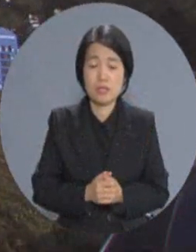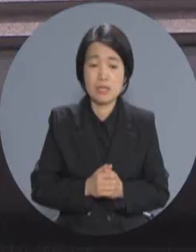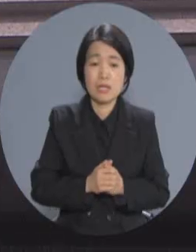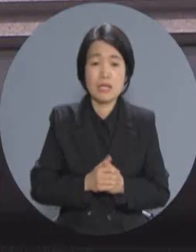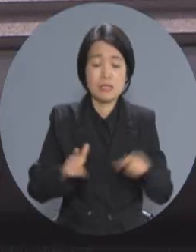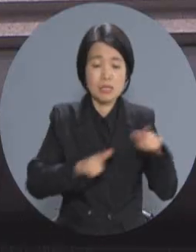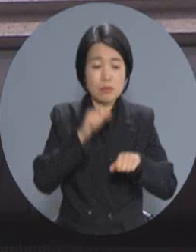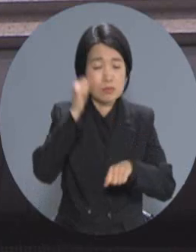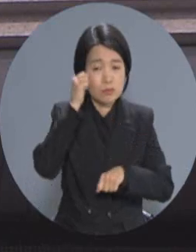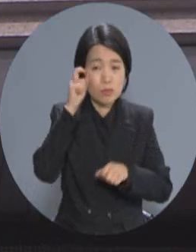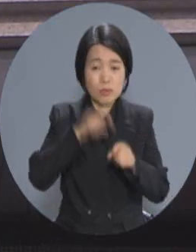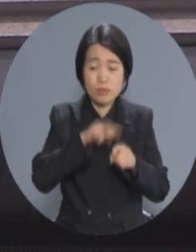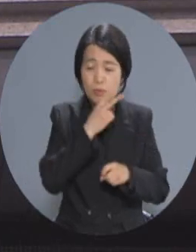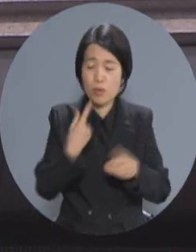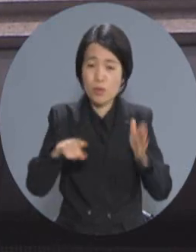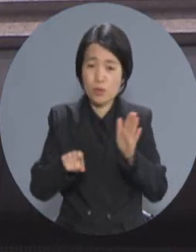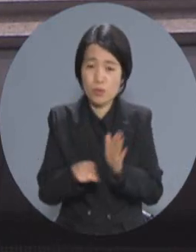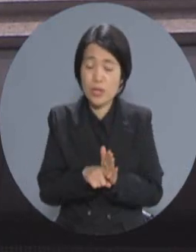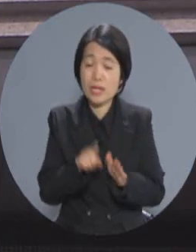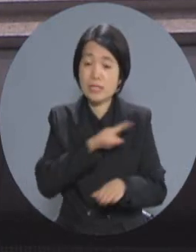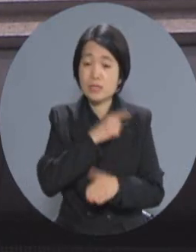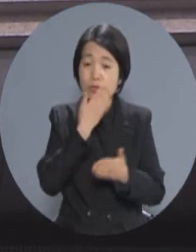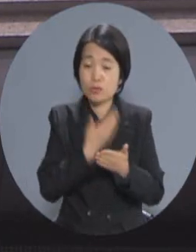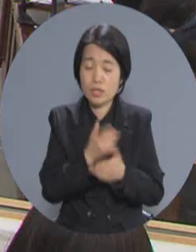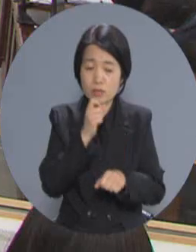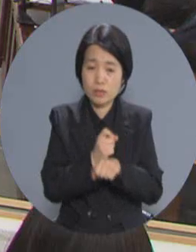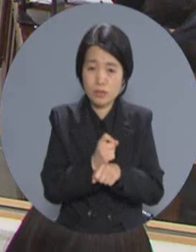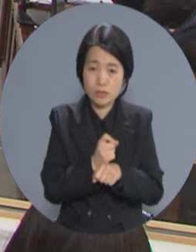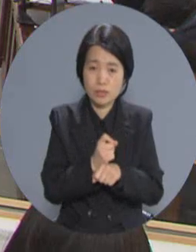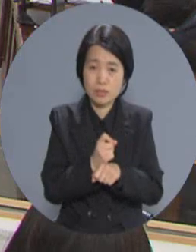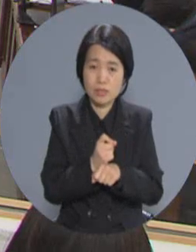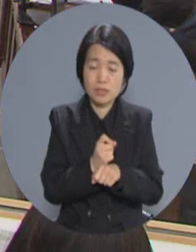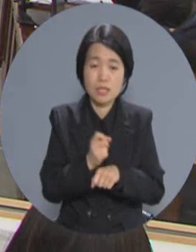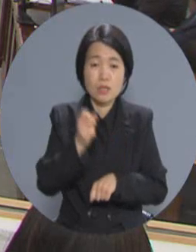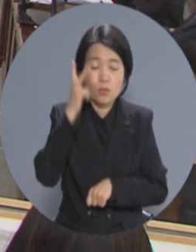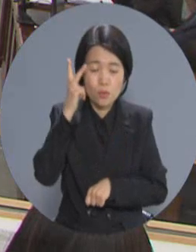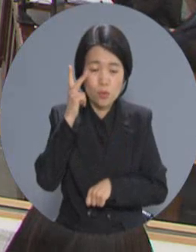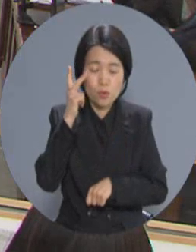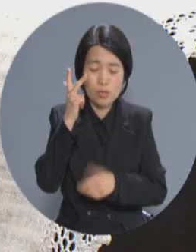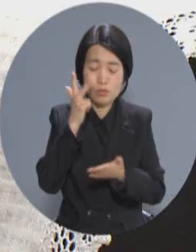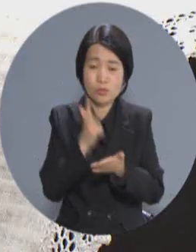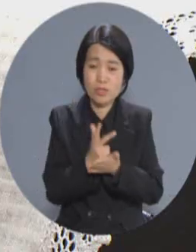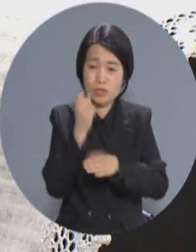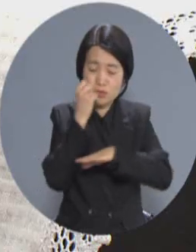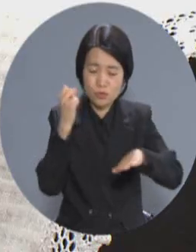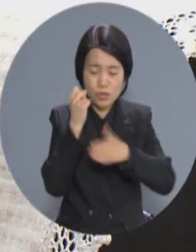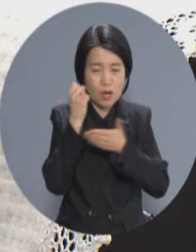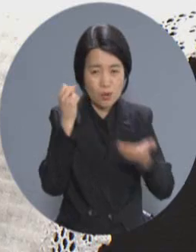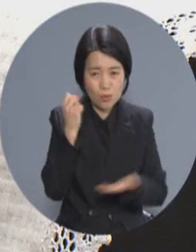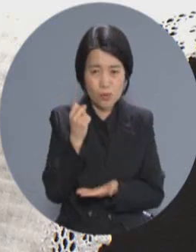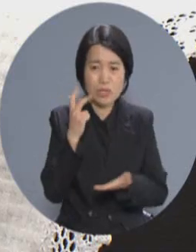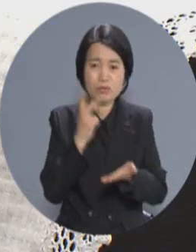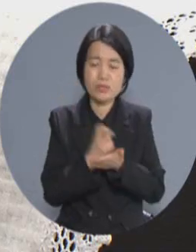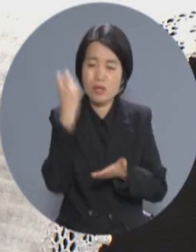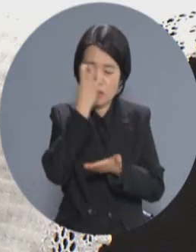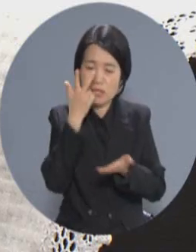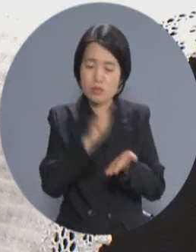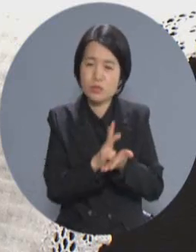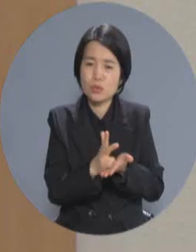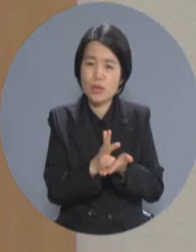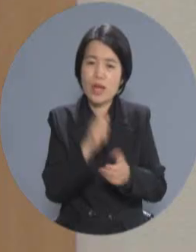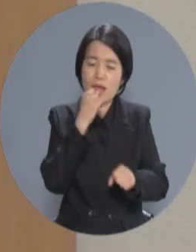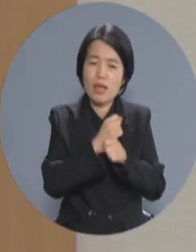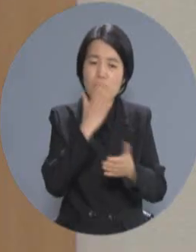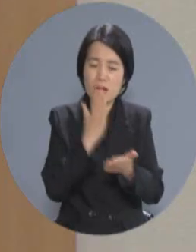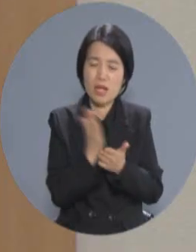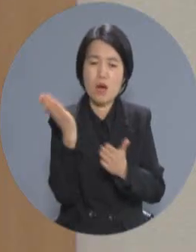생숙시설 용도 변경을 위한 최대 관건인 오피스텔 주차장 면적 기준을 완화하는 내용에 주차장 관리 절에 개정 여부에 대한